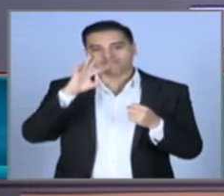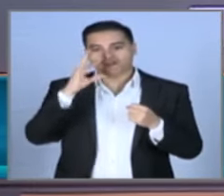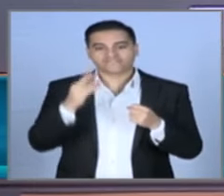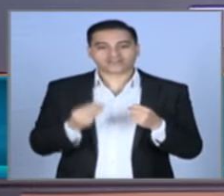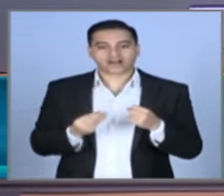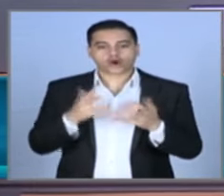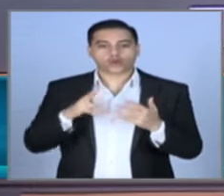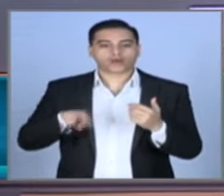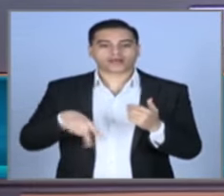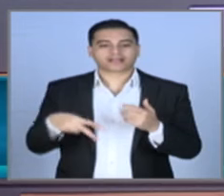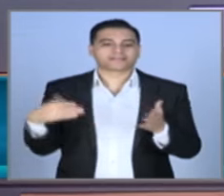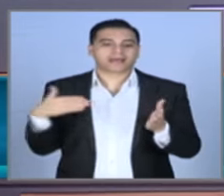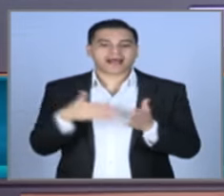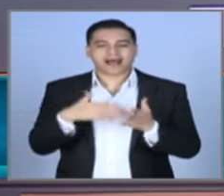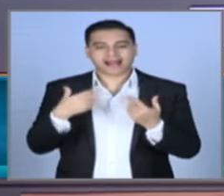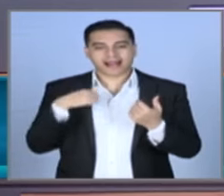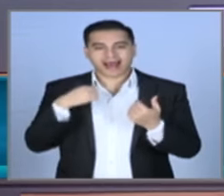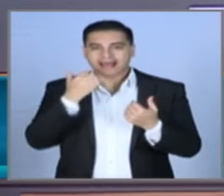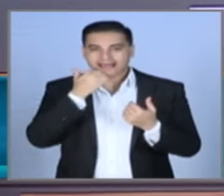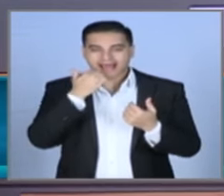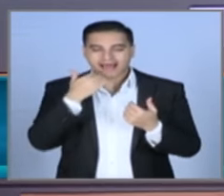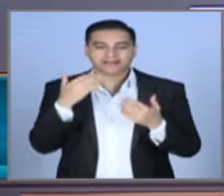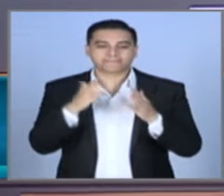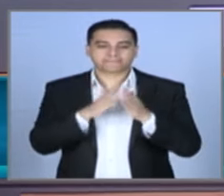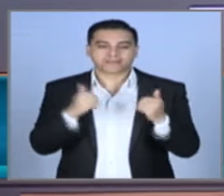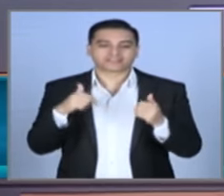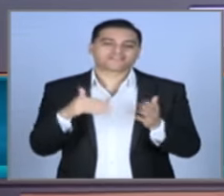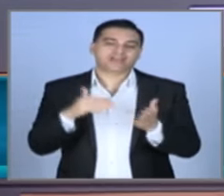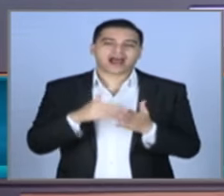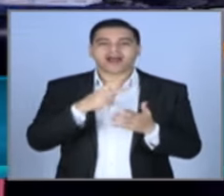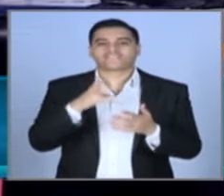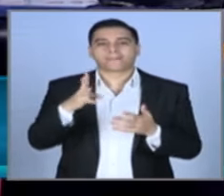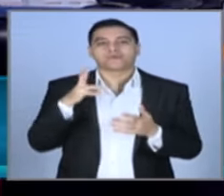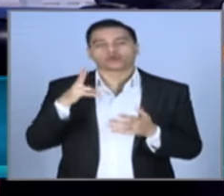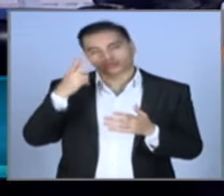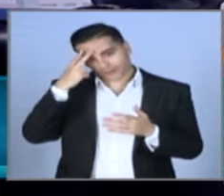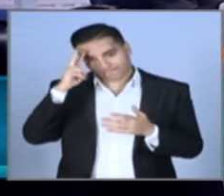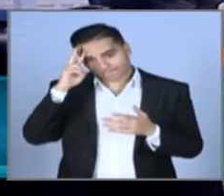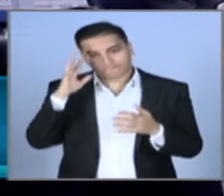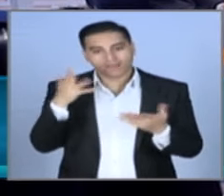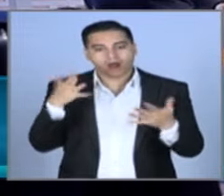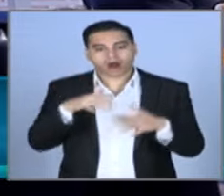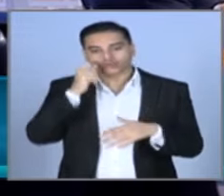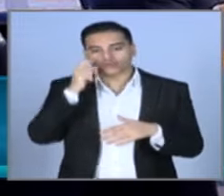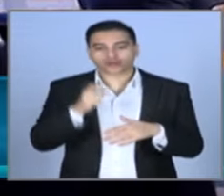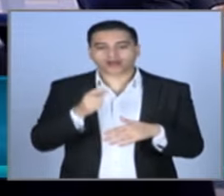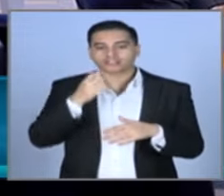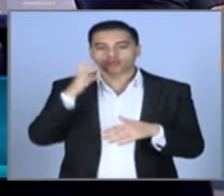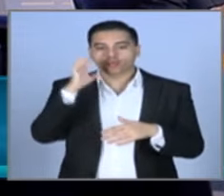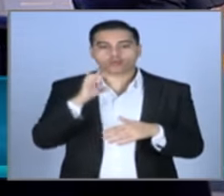الإفريقي لكرة القدم مع الأهلي المصري حتى عام 2024؟